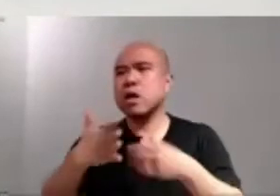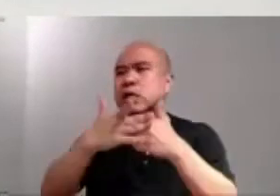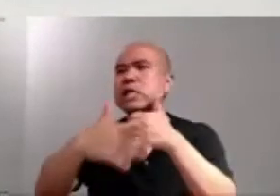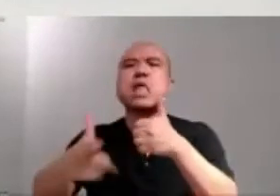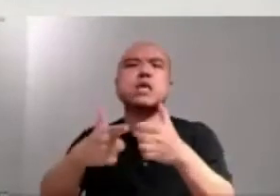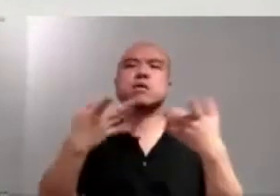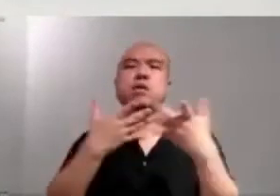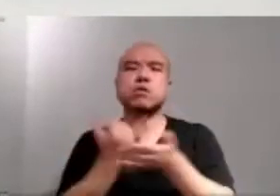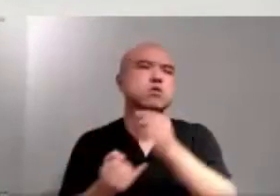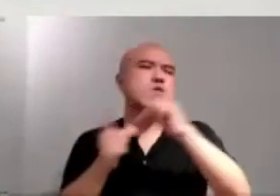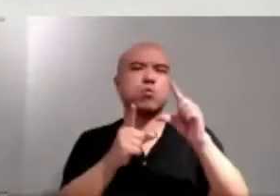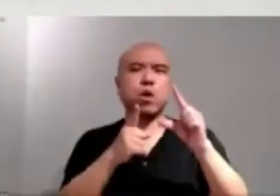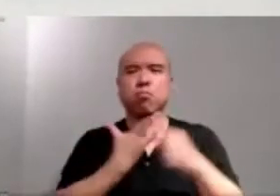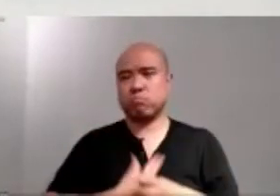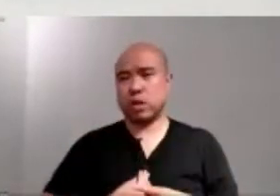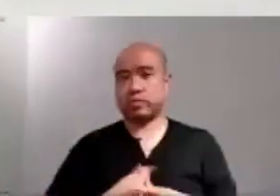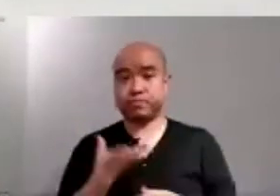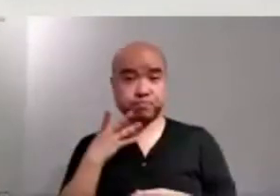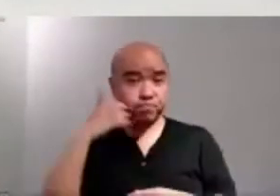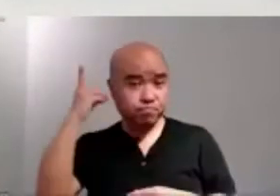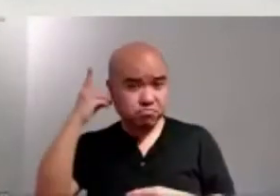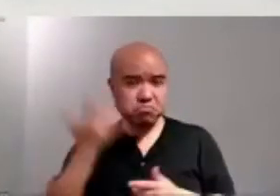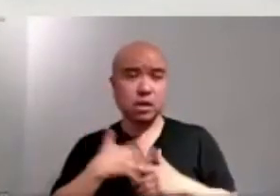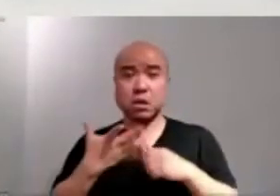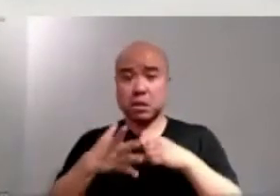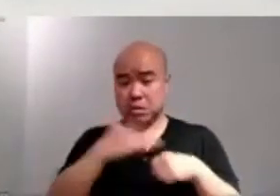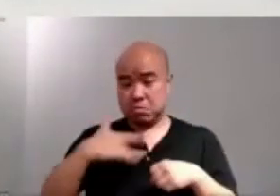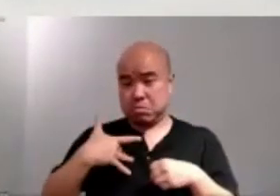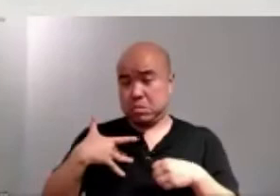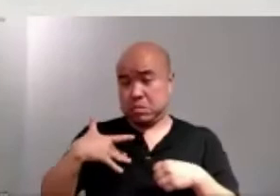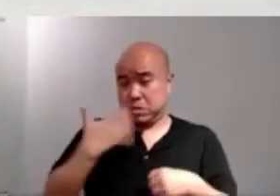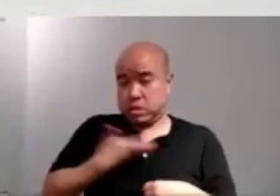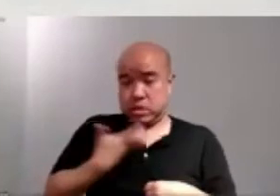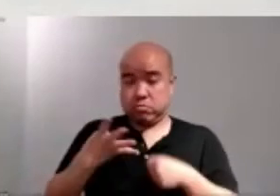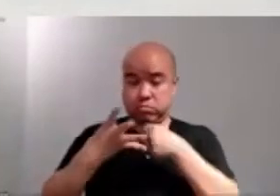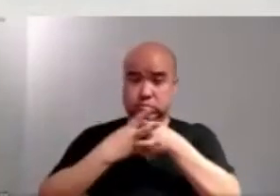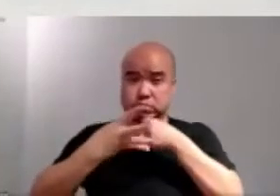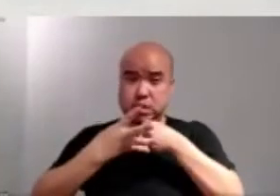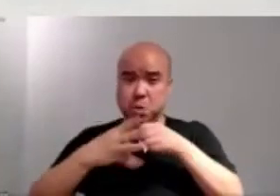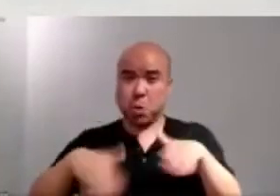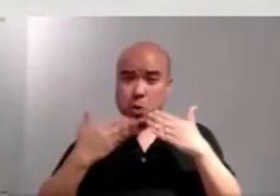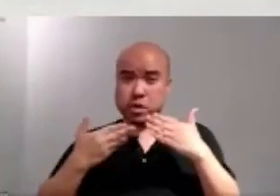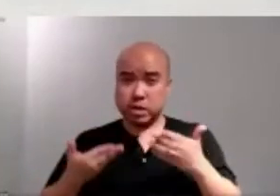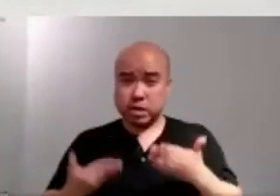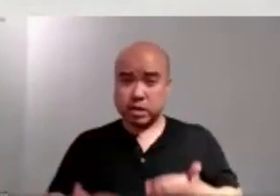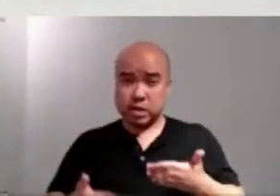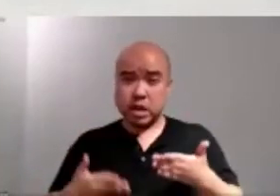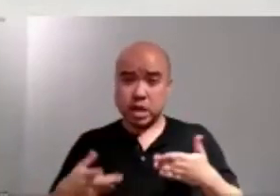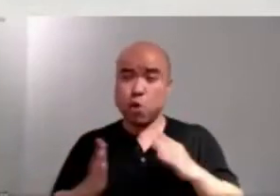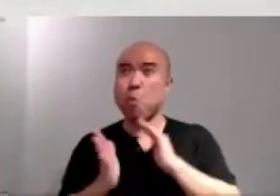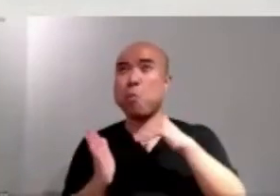靈。琴日咧仲宣布咗咧第四波疫情好似要開始爆發。今日咧破咗三個月嘅新高，